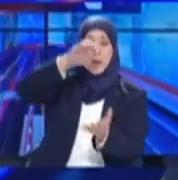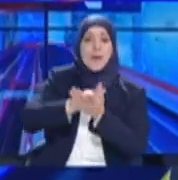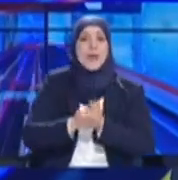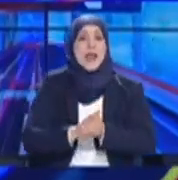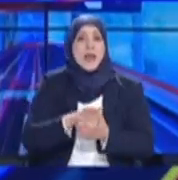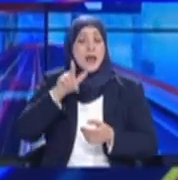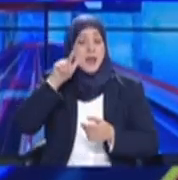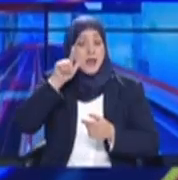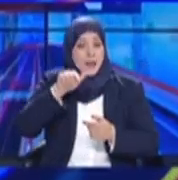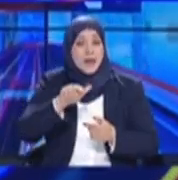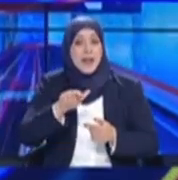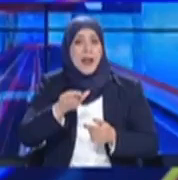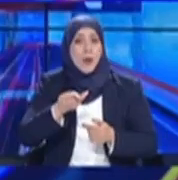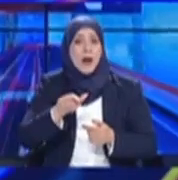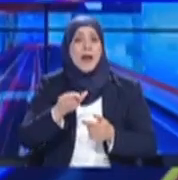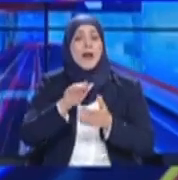يخشى